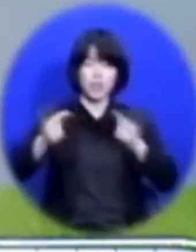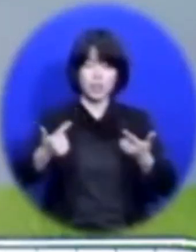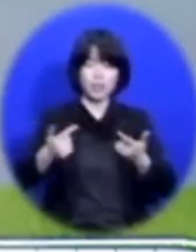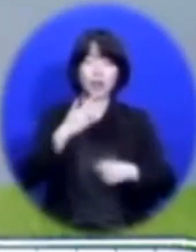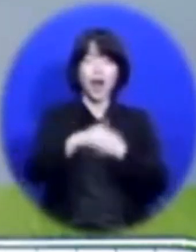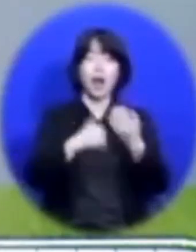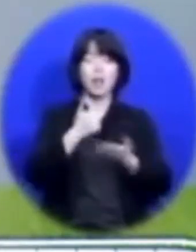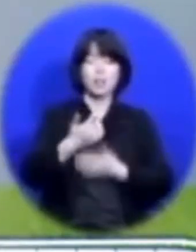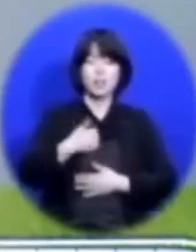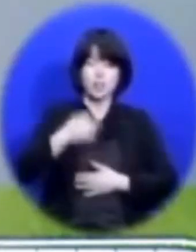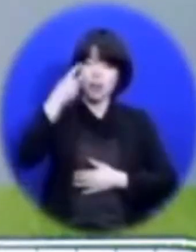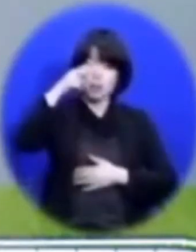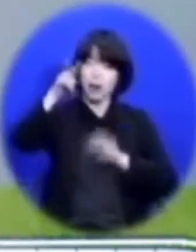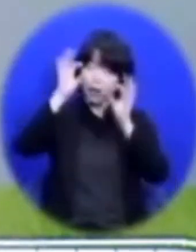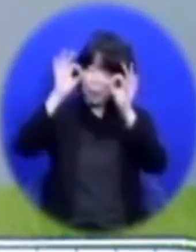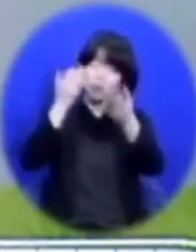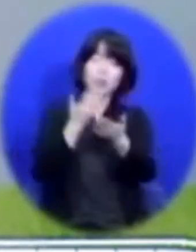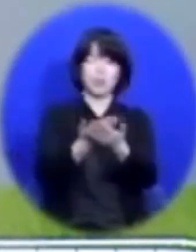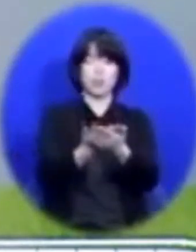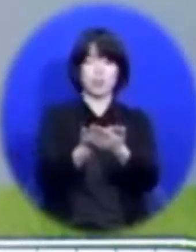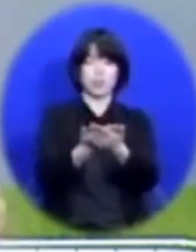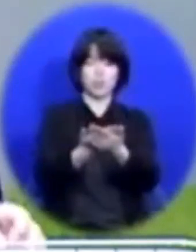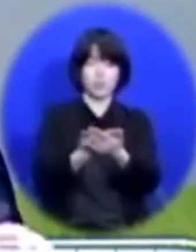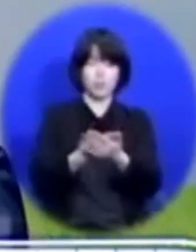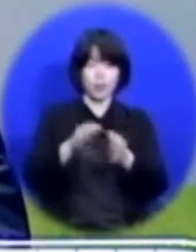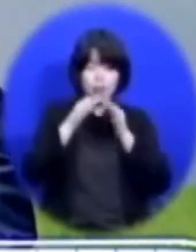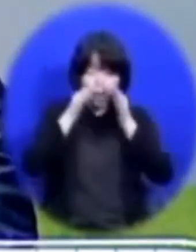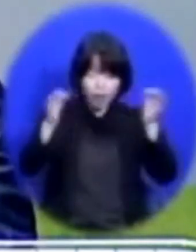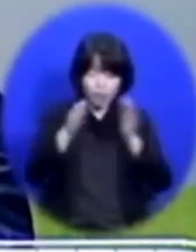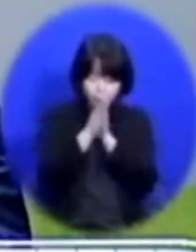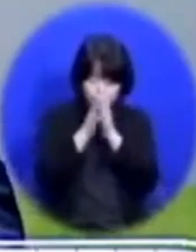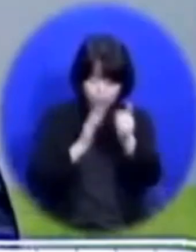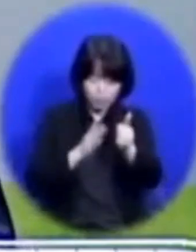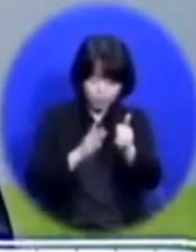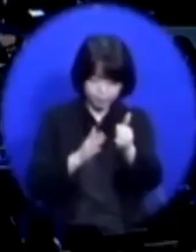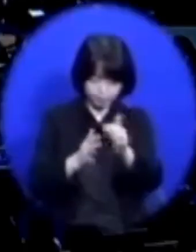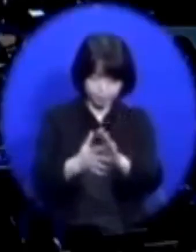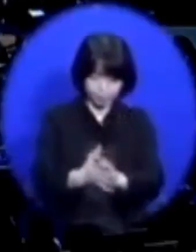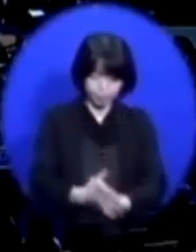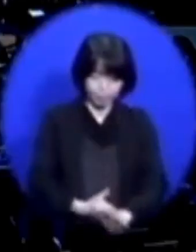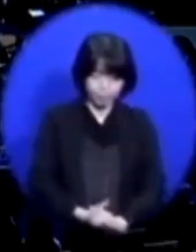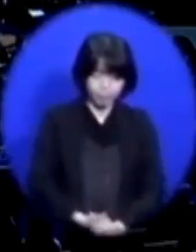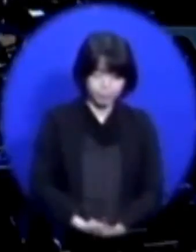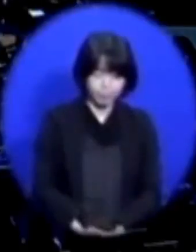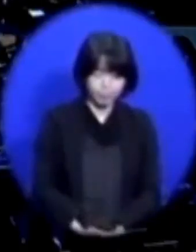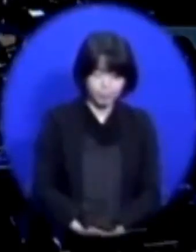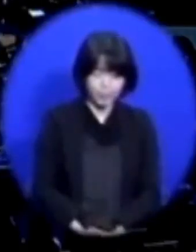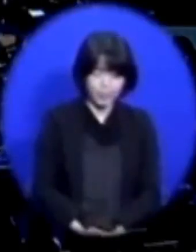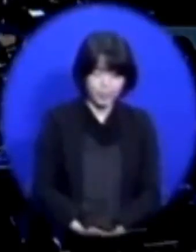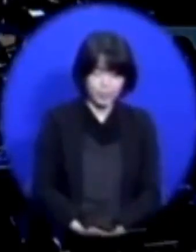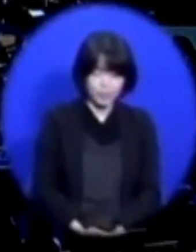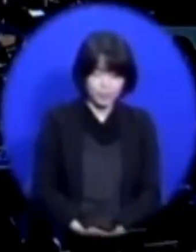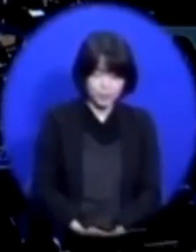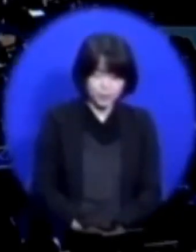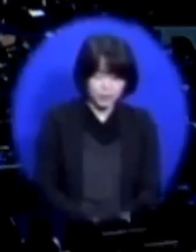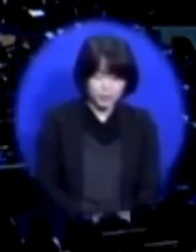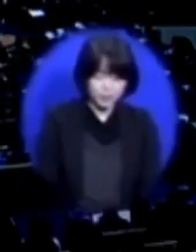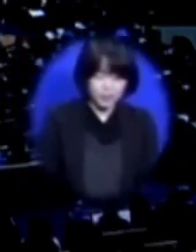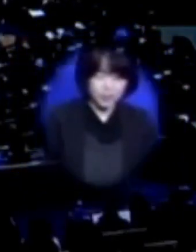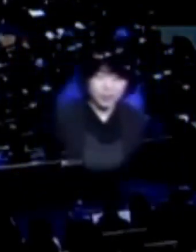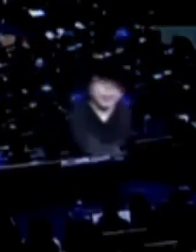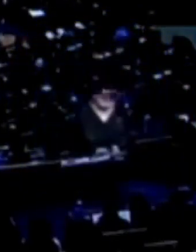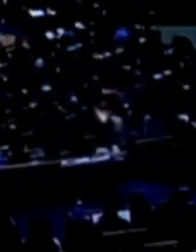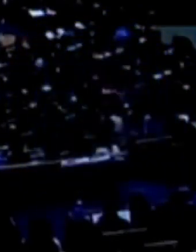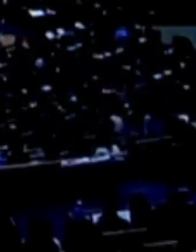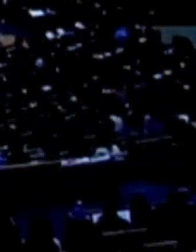나를떠나거나버리지않으신하나님을바라보게하소서. 소리내어기도합시다. 은혜와사랑이충만한하나님,당신의